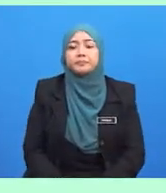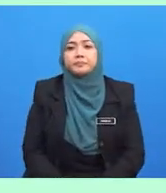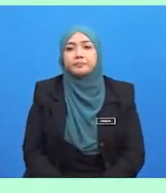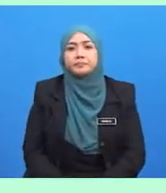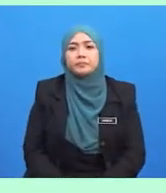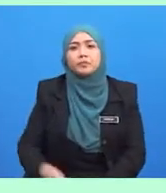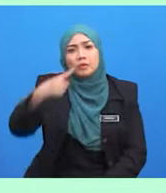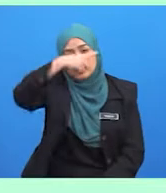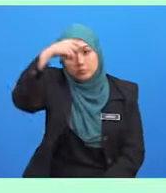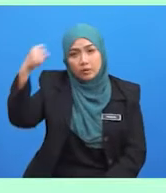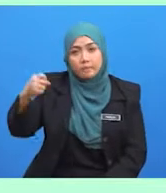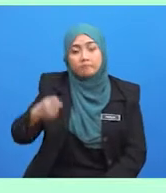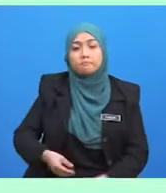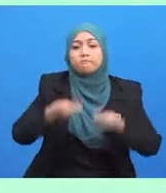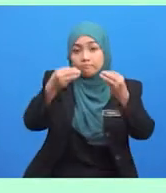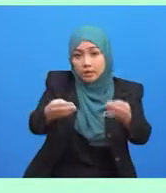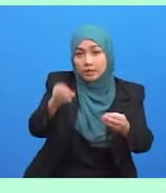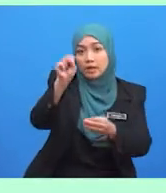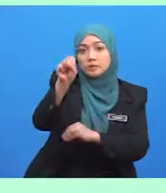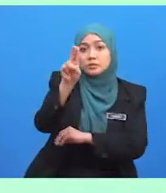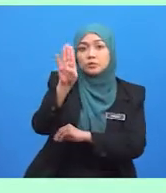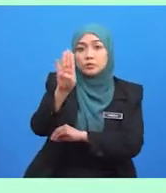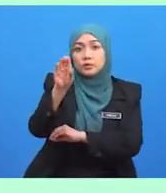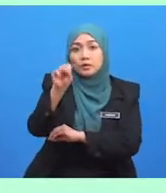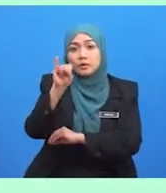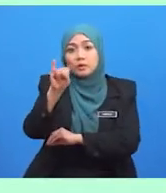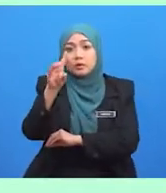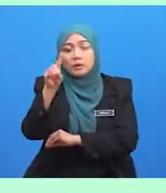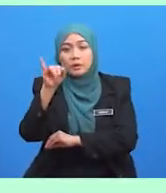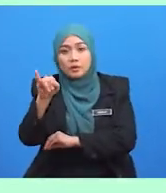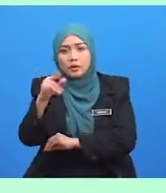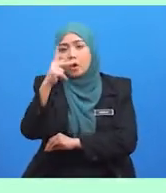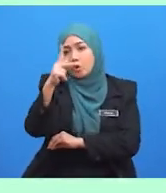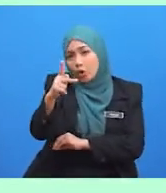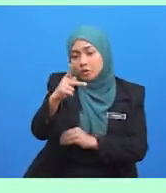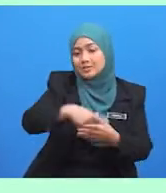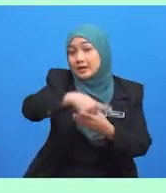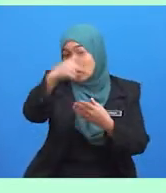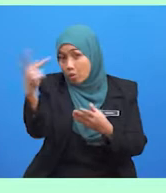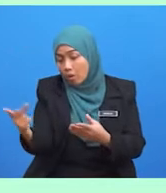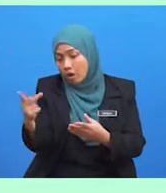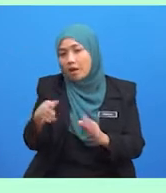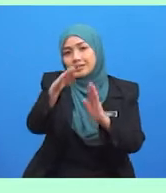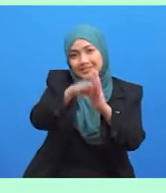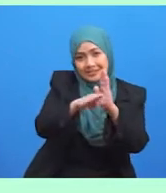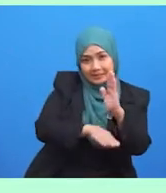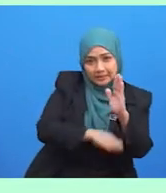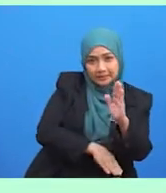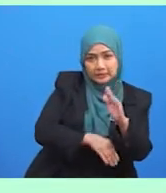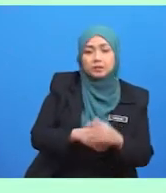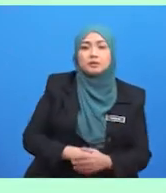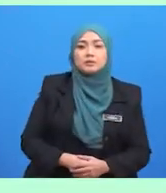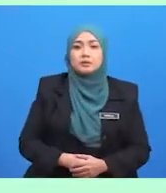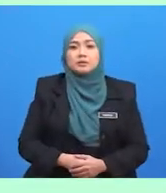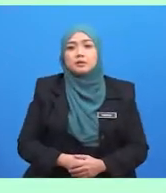Kesan pelaksanaan subsidi ialah kos pengeluaran akan berkurang. Ini menyebabkan harga beras keluaran